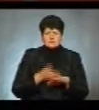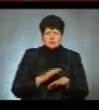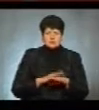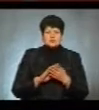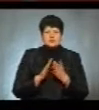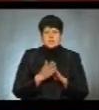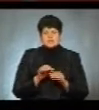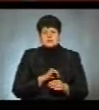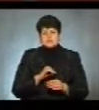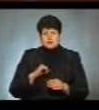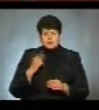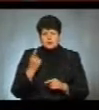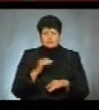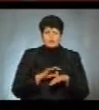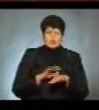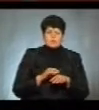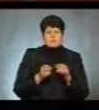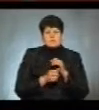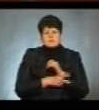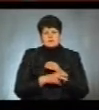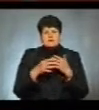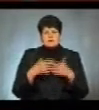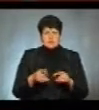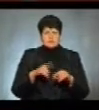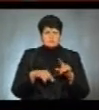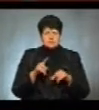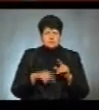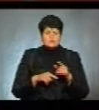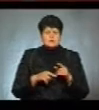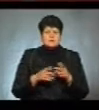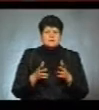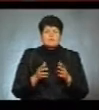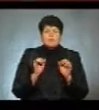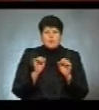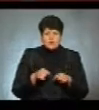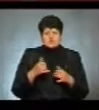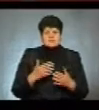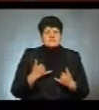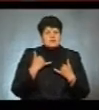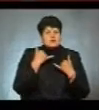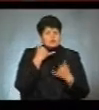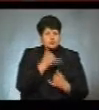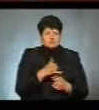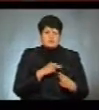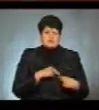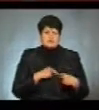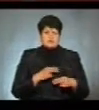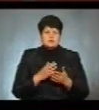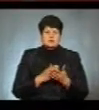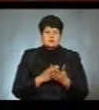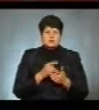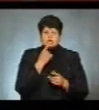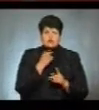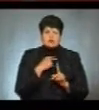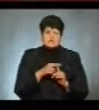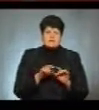– самотність, хвороба, бідність, безробіття, втрата родинних зв'язків чи збройний конфлікт – може звернутися до працівників Червоного Хреста, щоб